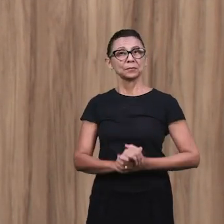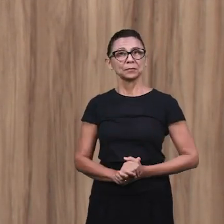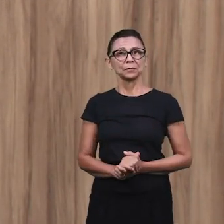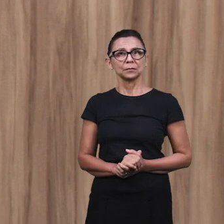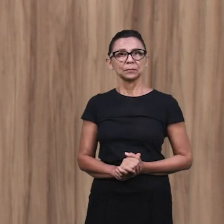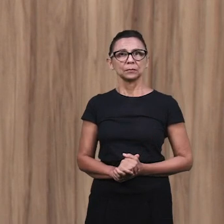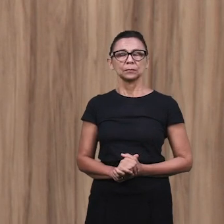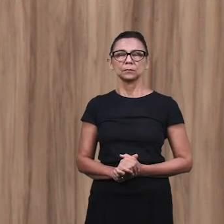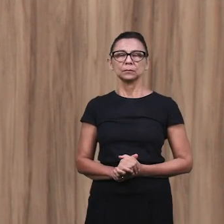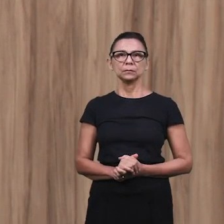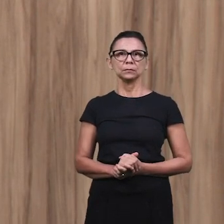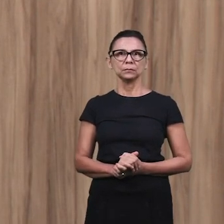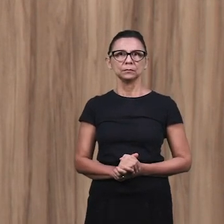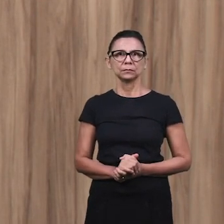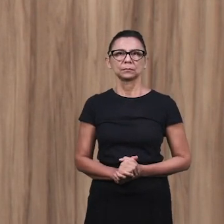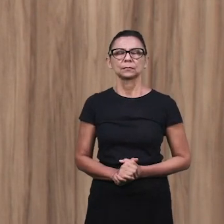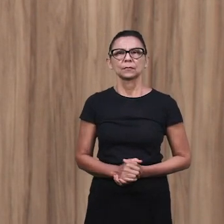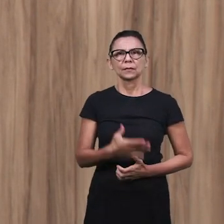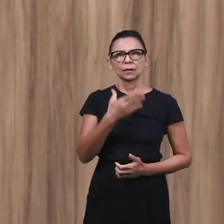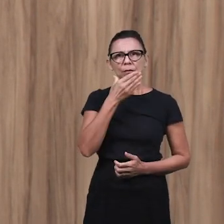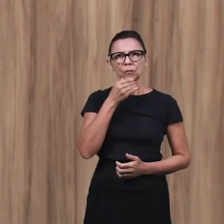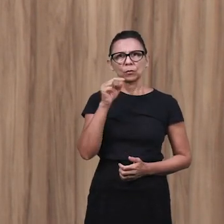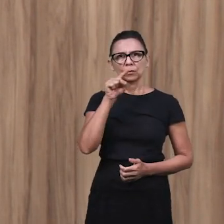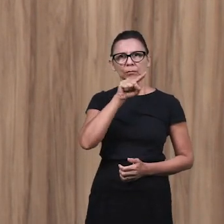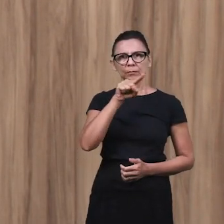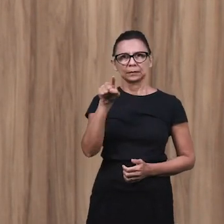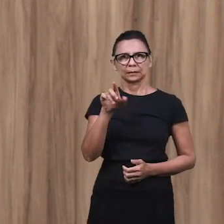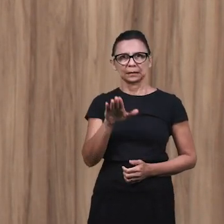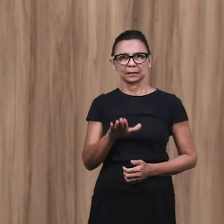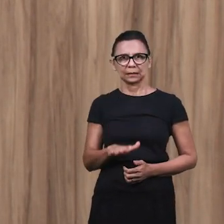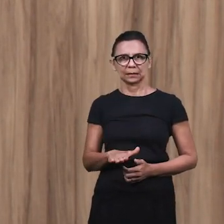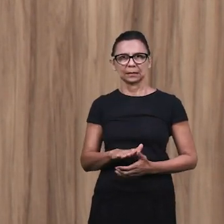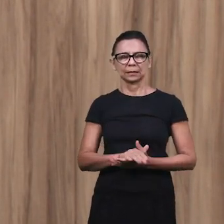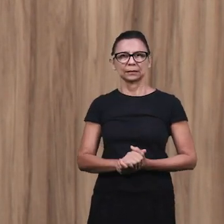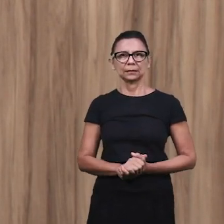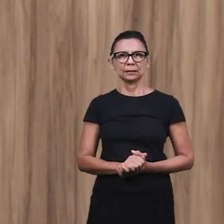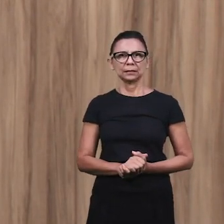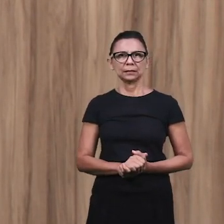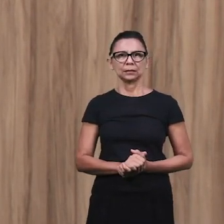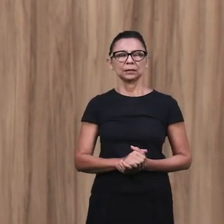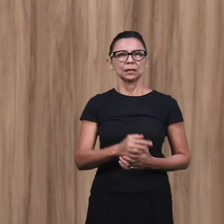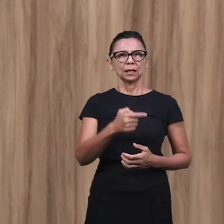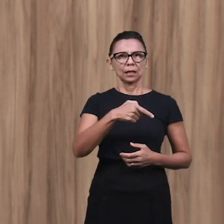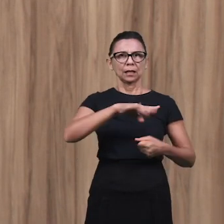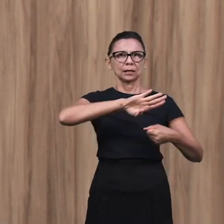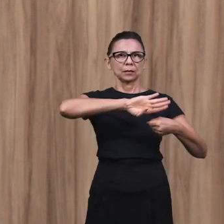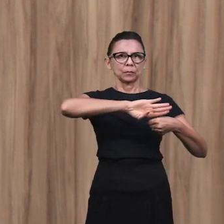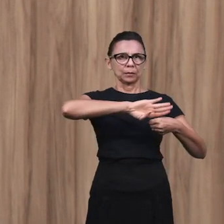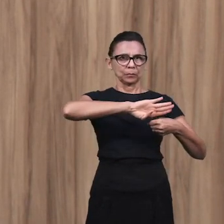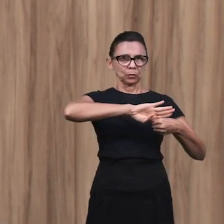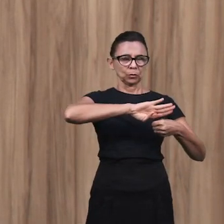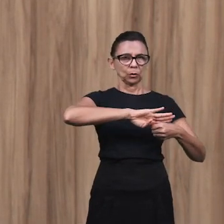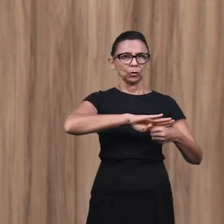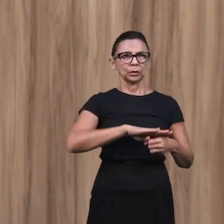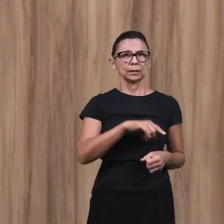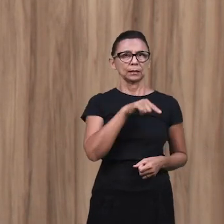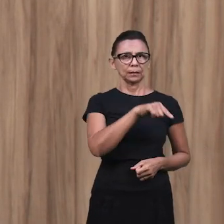Après l'exil en Babylone, Zacharie a appelé